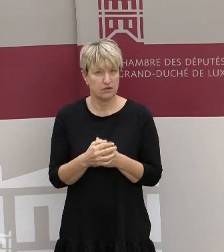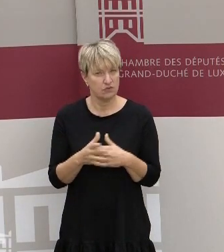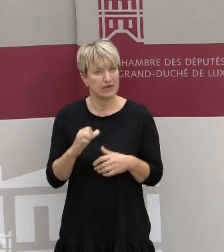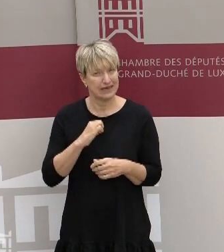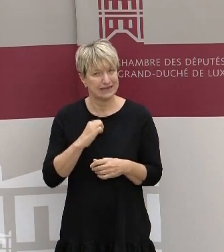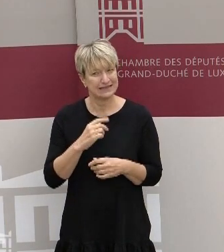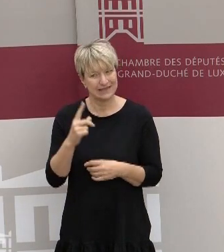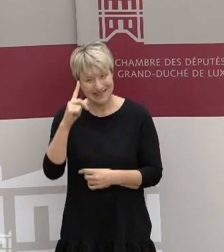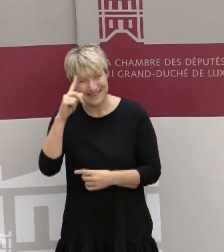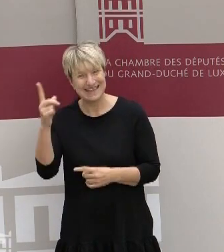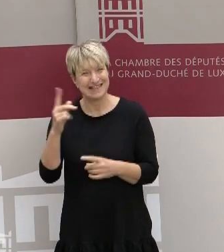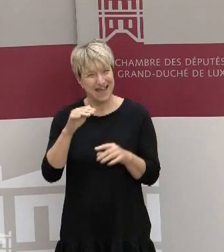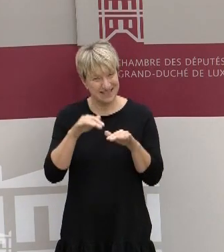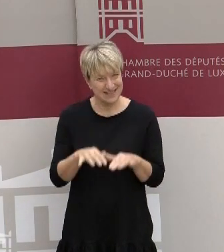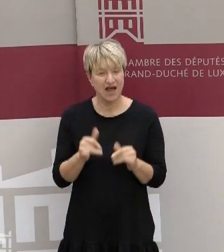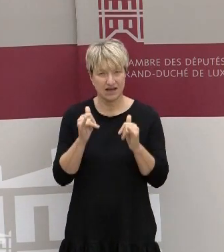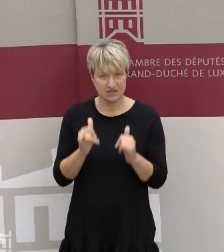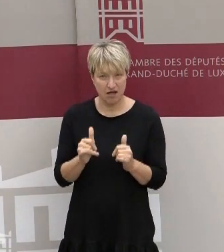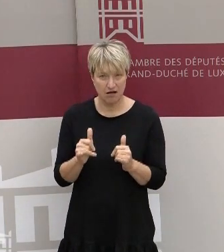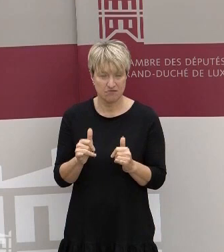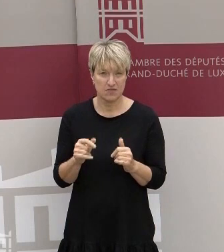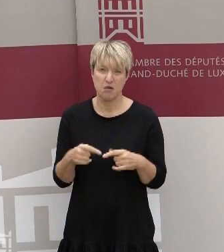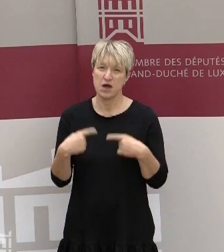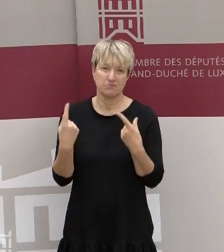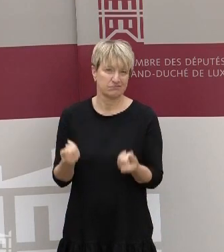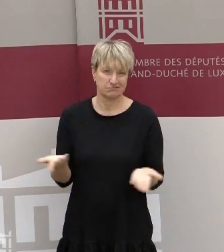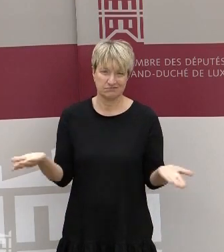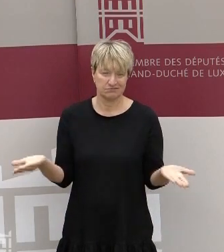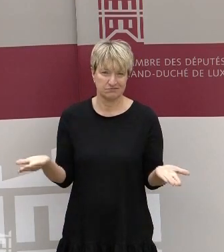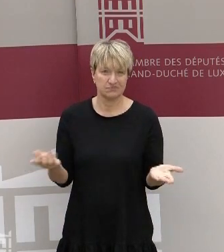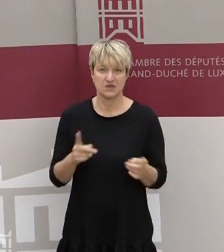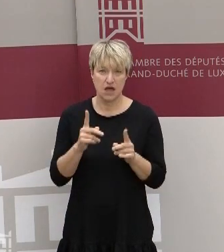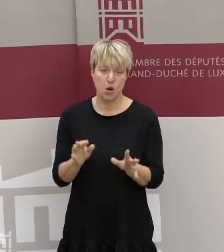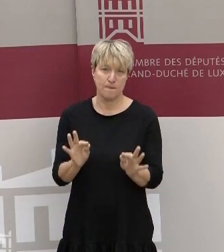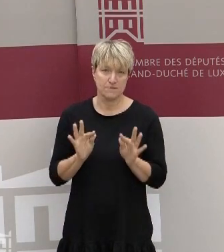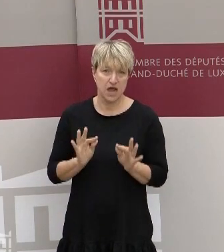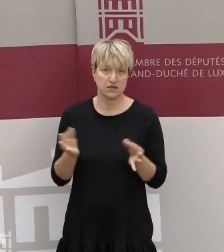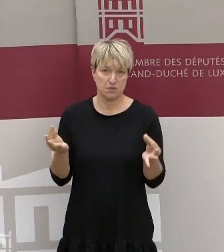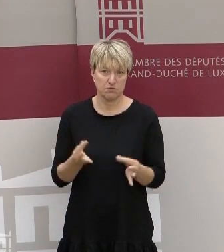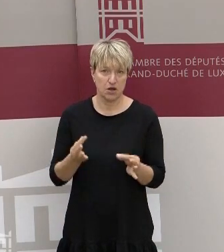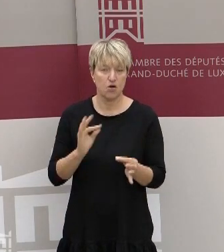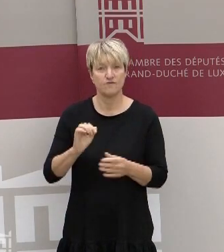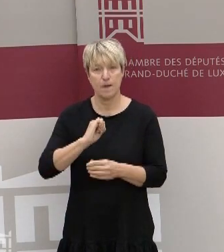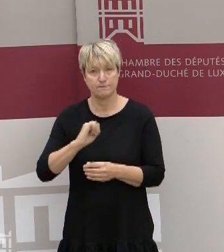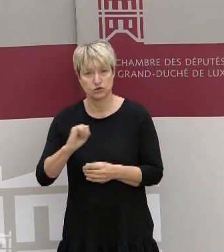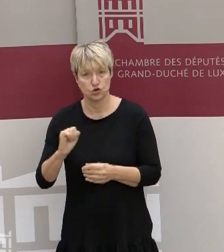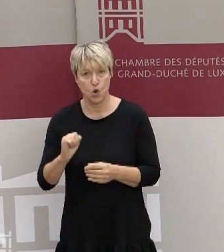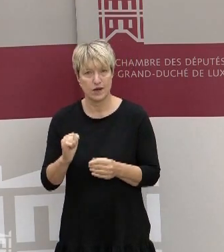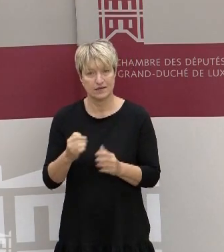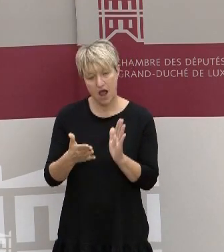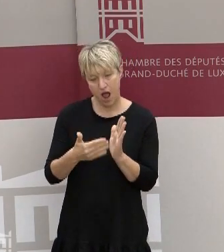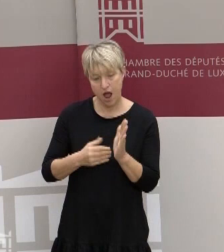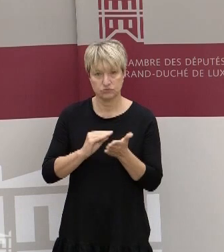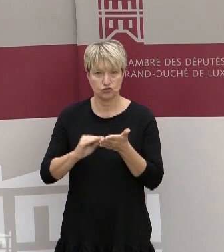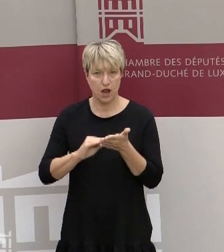Aber an unseren Namen müsste Amortissement akzeleriert so genutzt gehen, dass die Gesellschaft am Ganzen etwas davon hat und nicht nur den